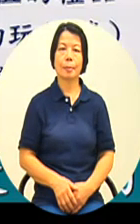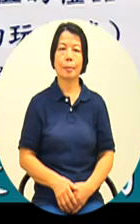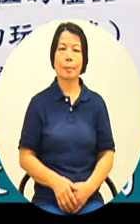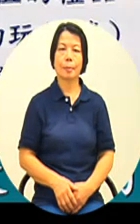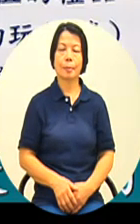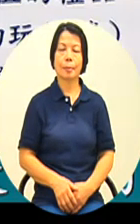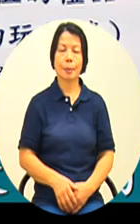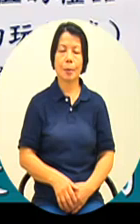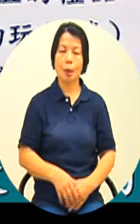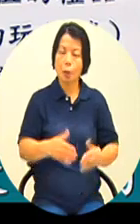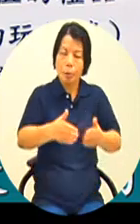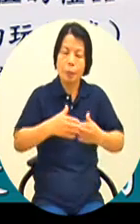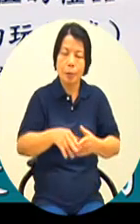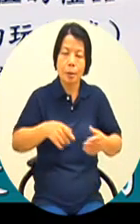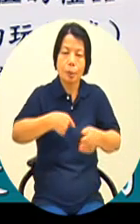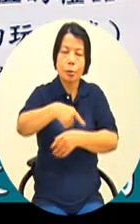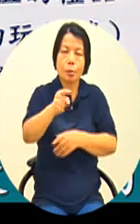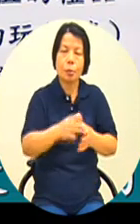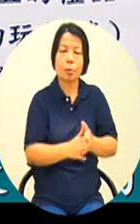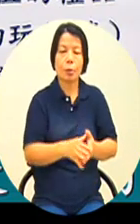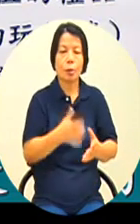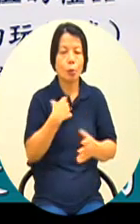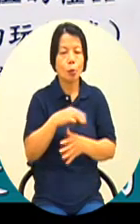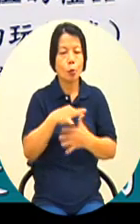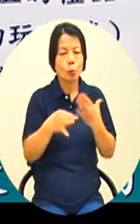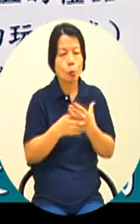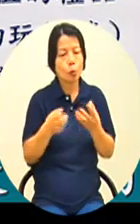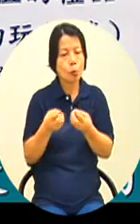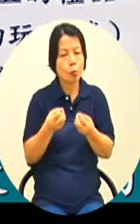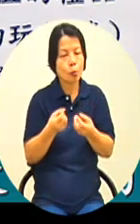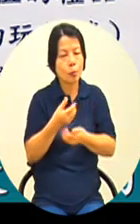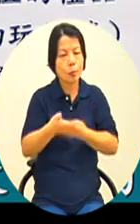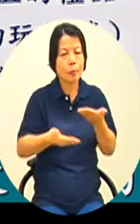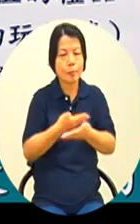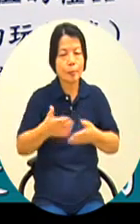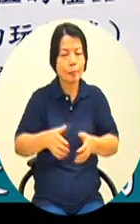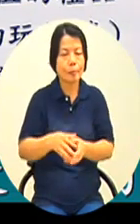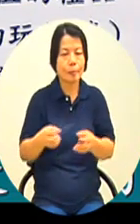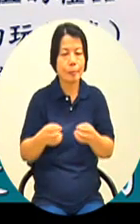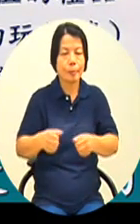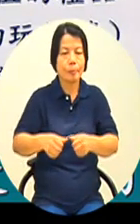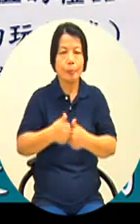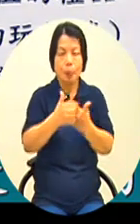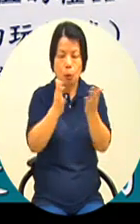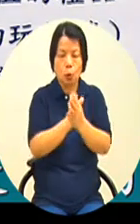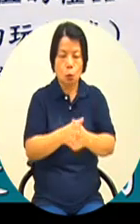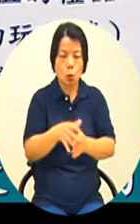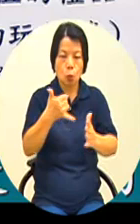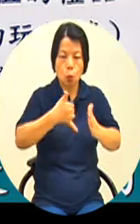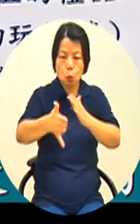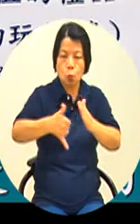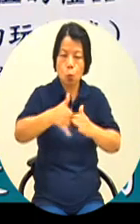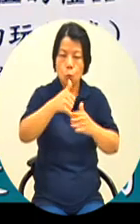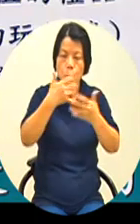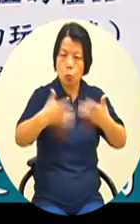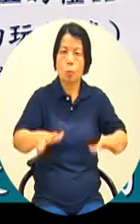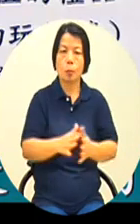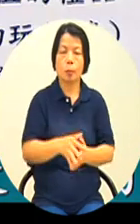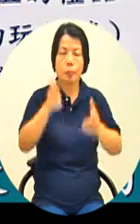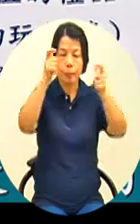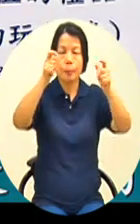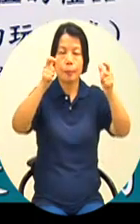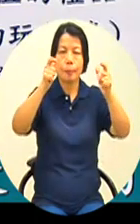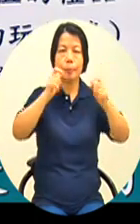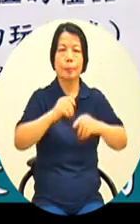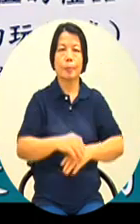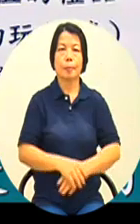当去做行销啊，去跟讲条件啊，哦，迄逐工啊嘛足侪人出去，啊，这高雄哦，